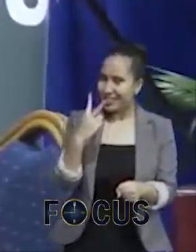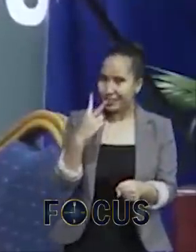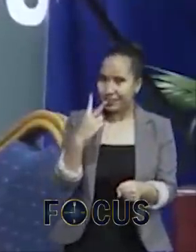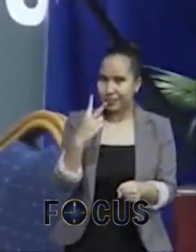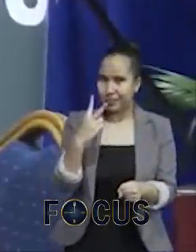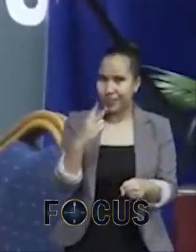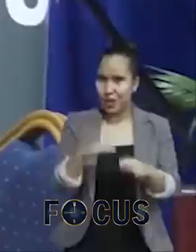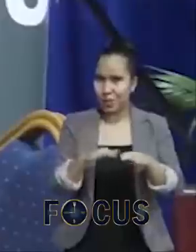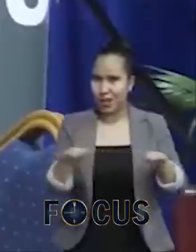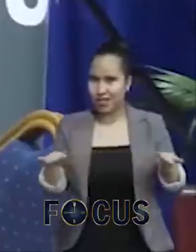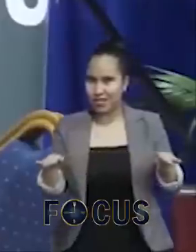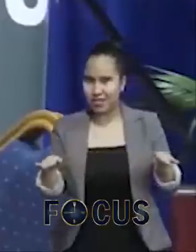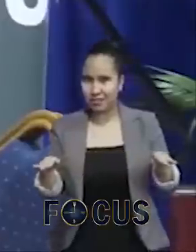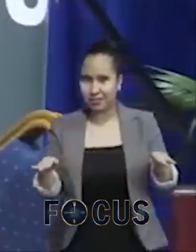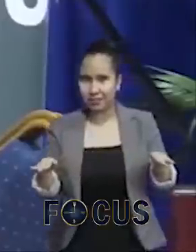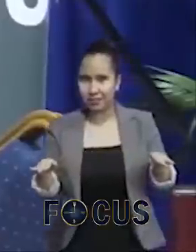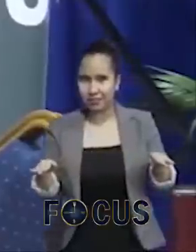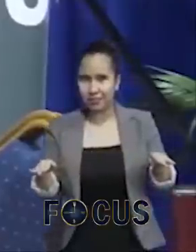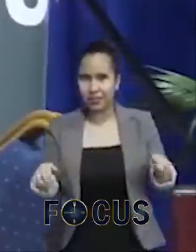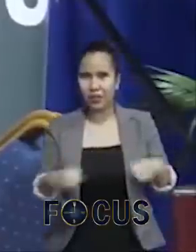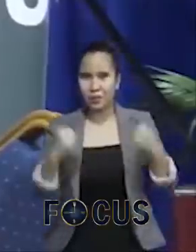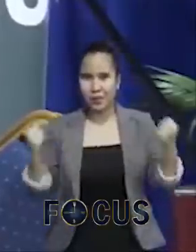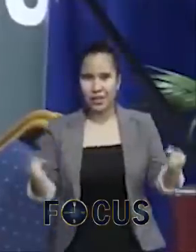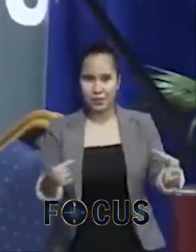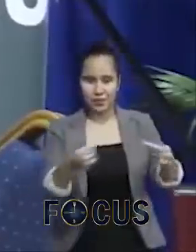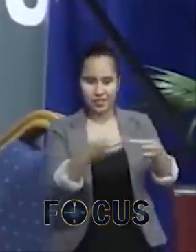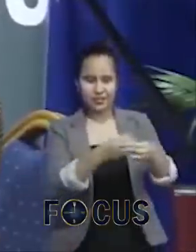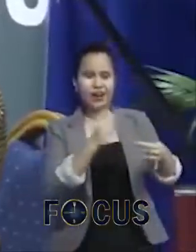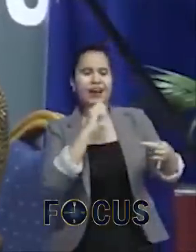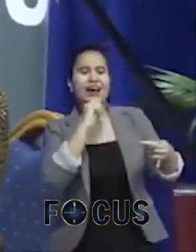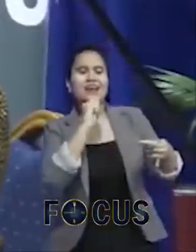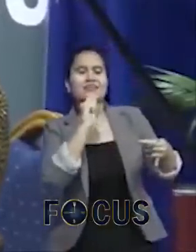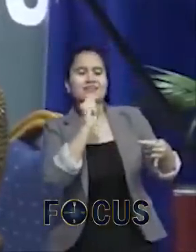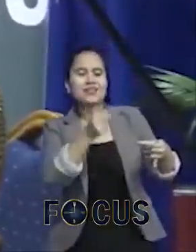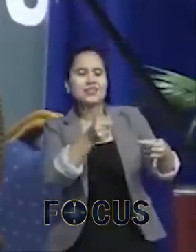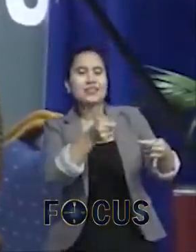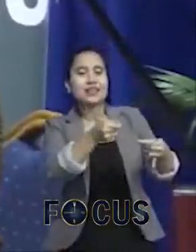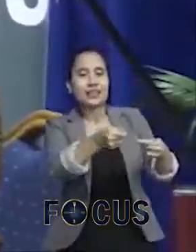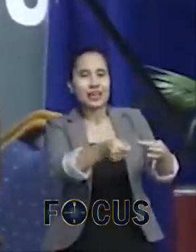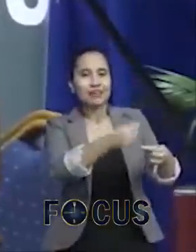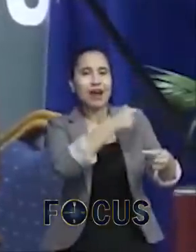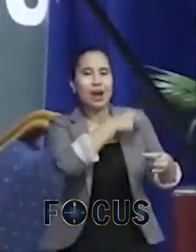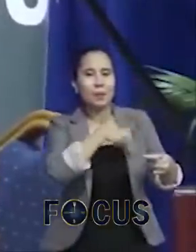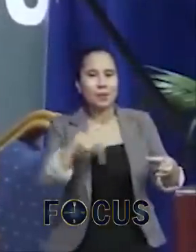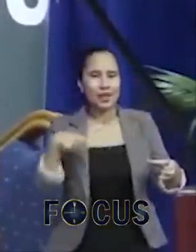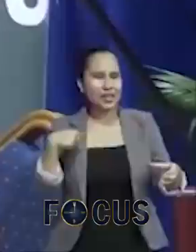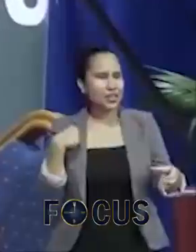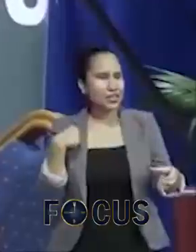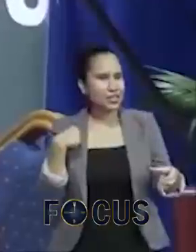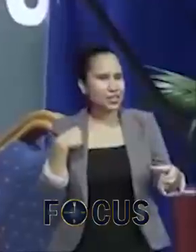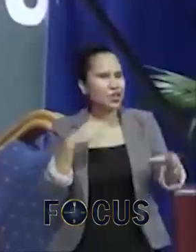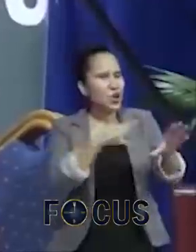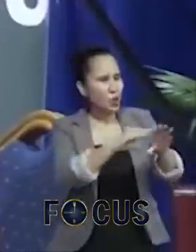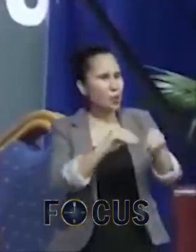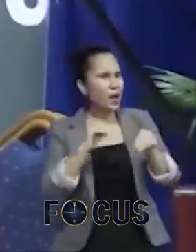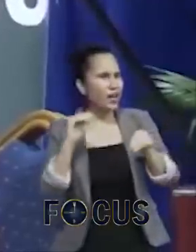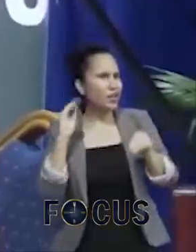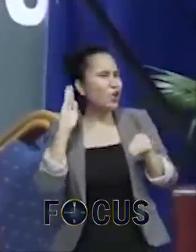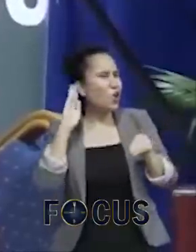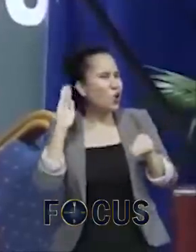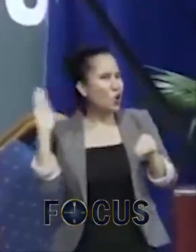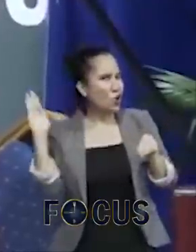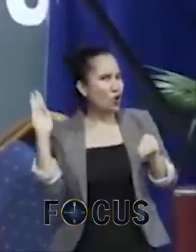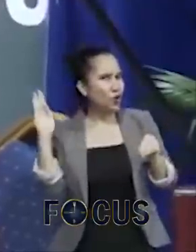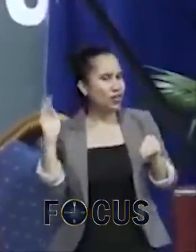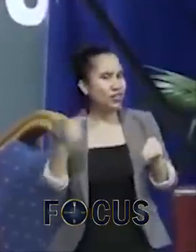grond daarvan heeft het managementteam adviezen gegeven aan de president en u heeft de maatregelen ook gehoord die ik u